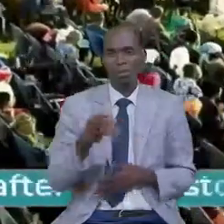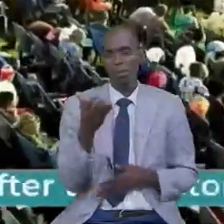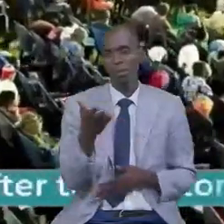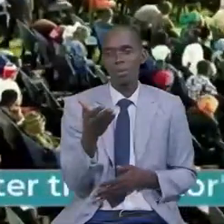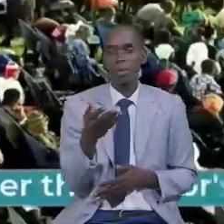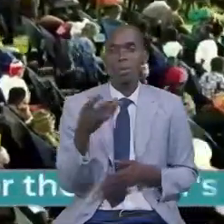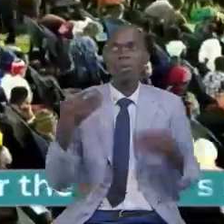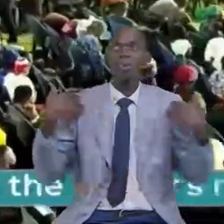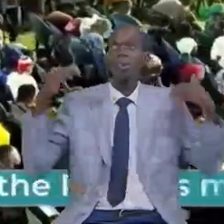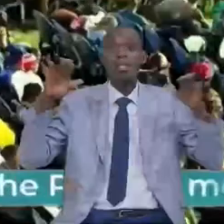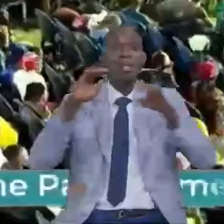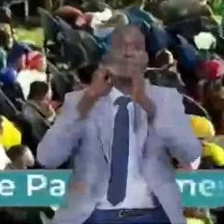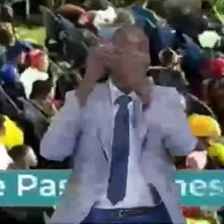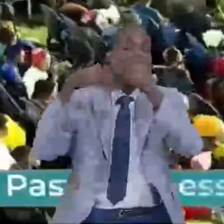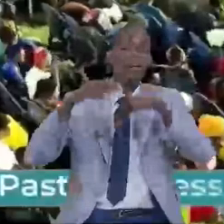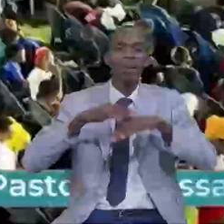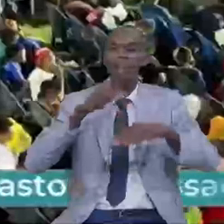Se réjouissent à cause de vous.